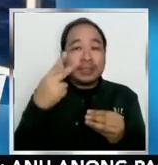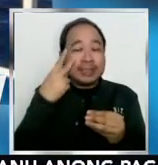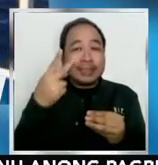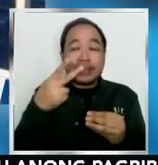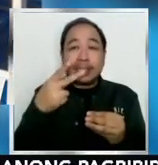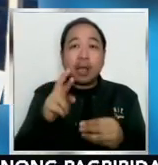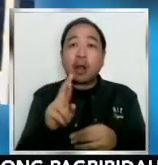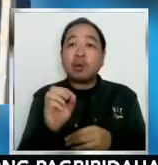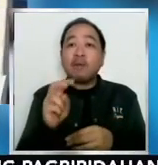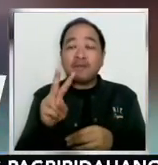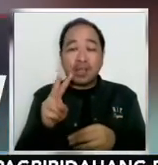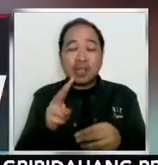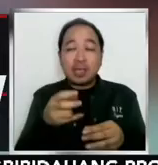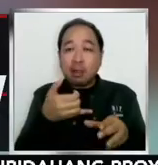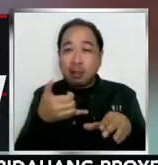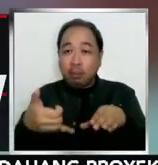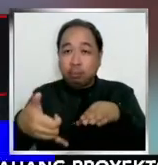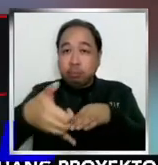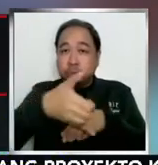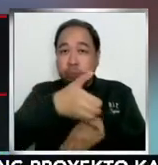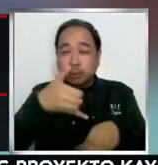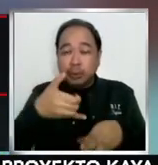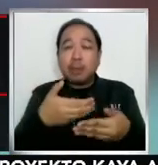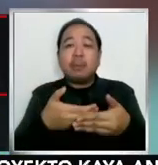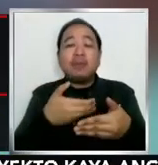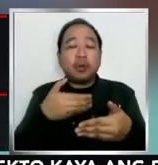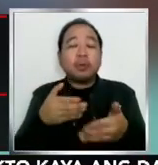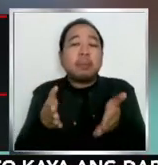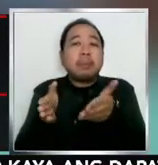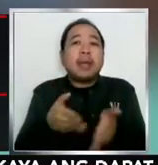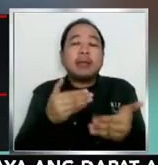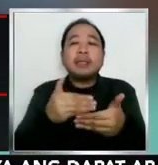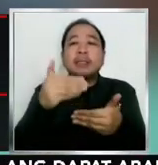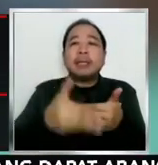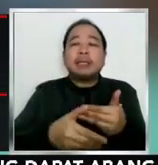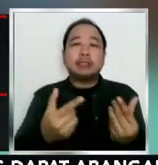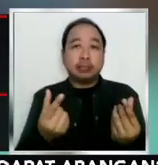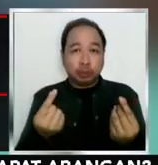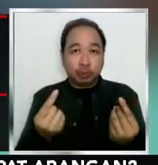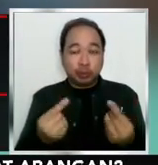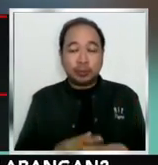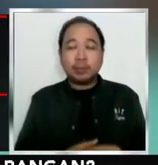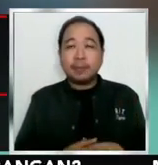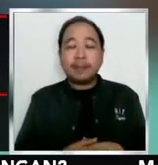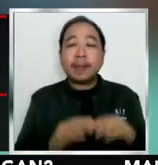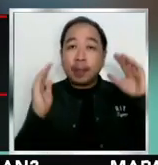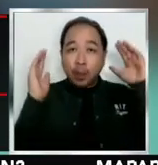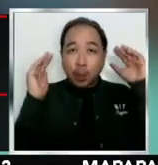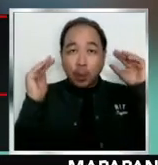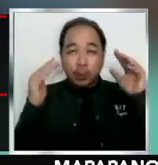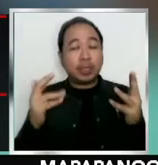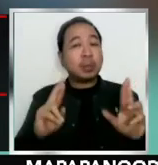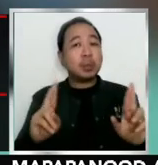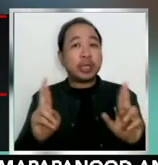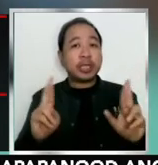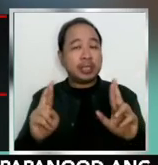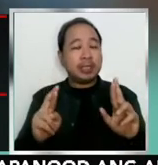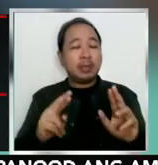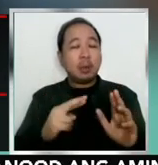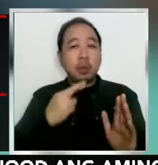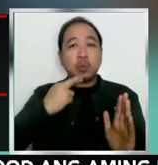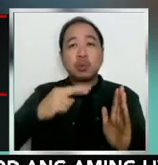nararapat na hakbang sa barko. Inaasahan natin na makakapaglabas ng opisyal na report ang kumpanyang